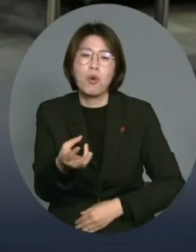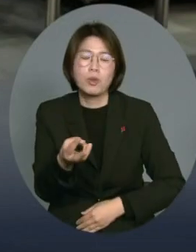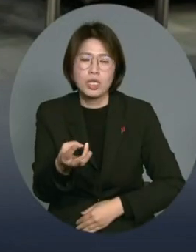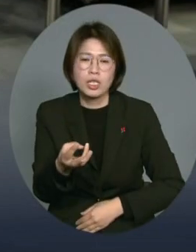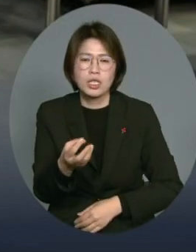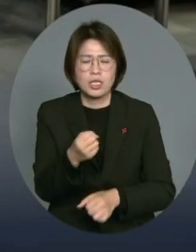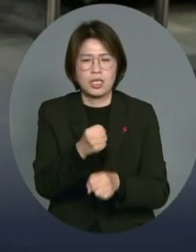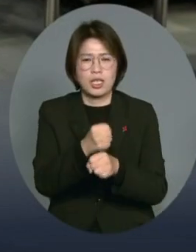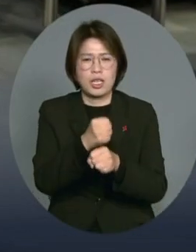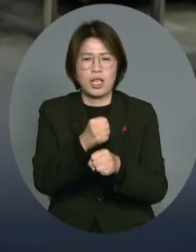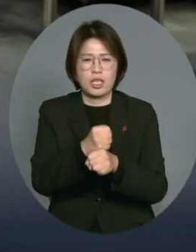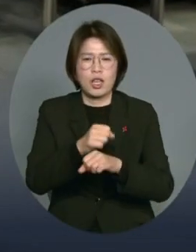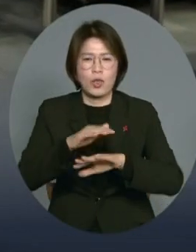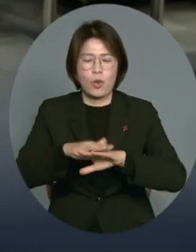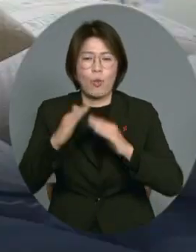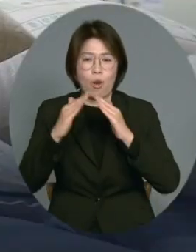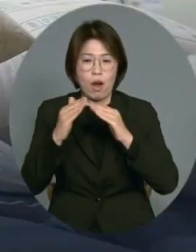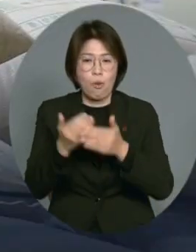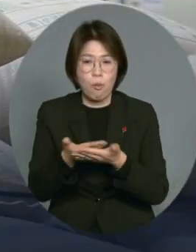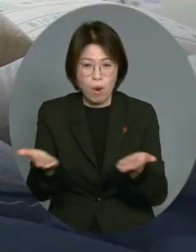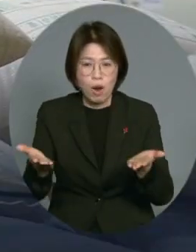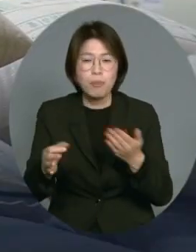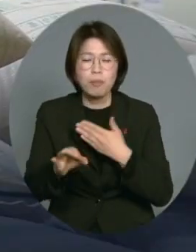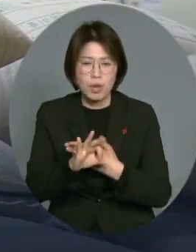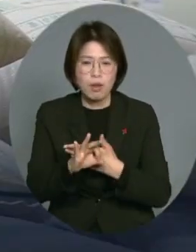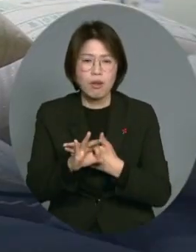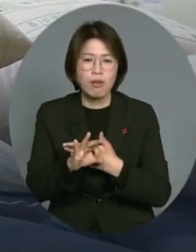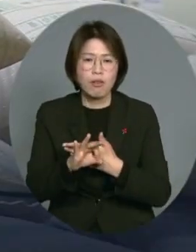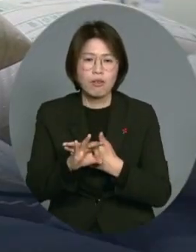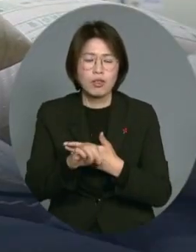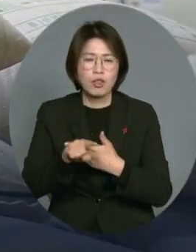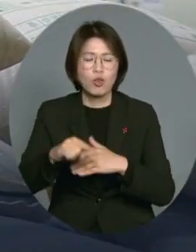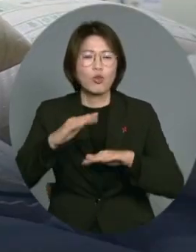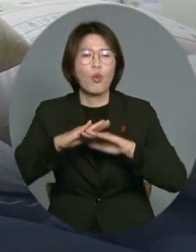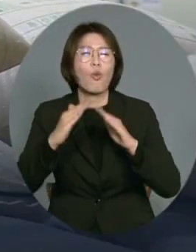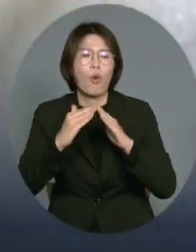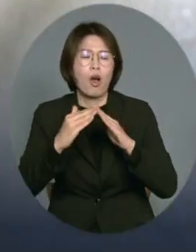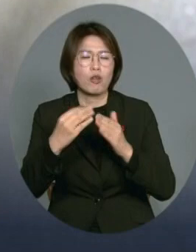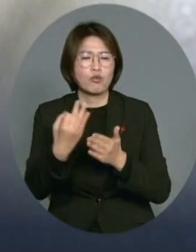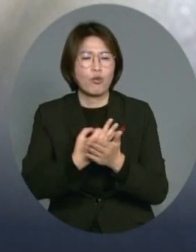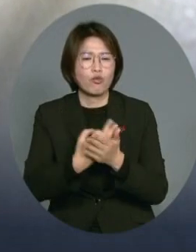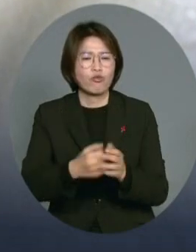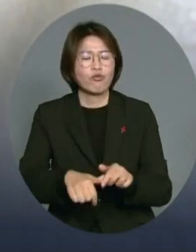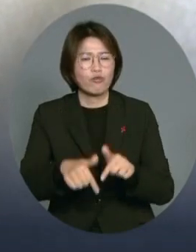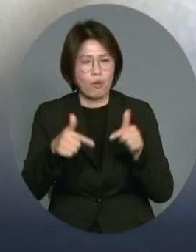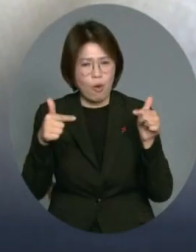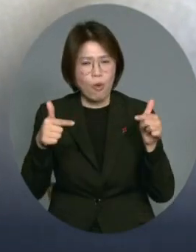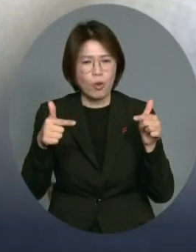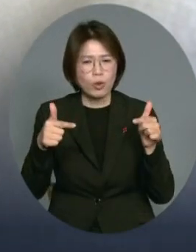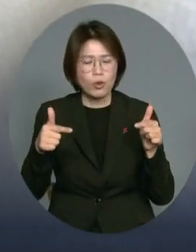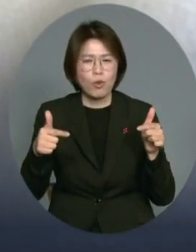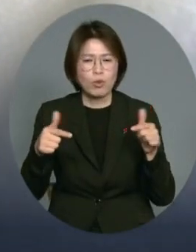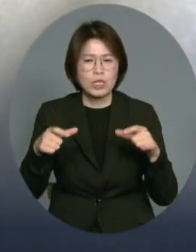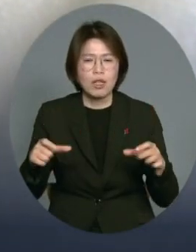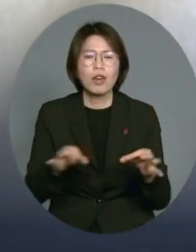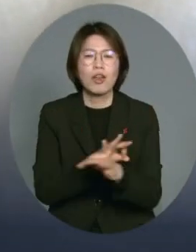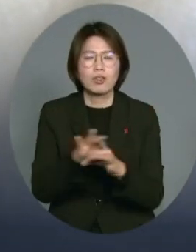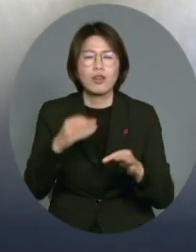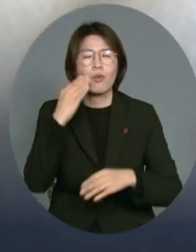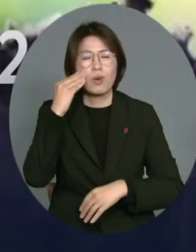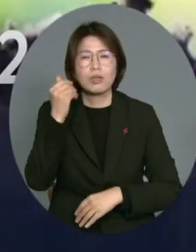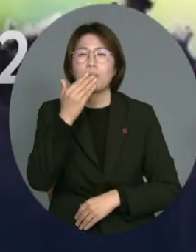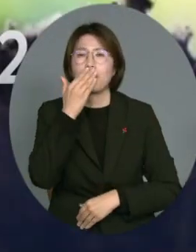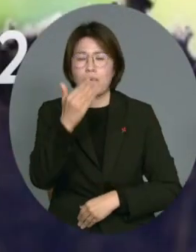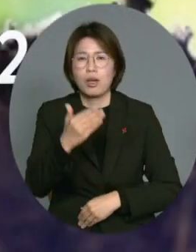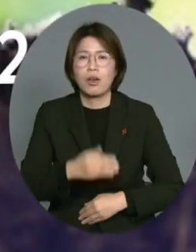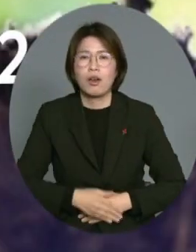해서 농가한테 이제 공급을 하면은 그 종자를 가지고 간 농가들은 소득도 향상되고 그거에 따라서 이제 지역 경제에도 이제 활성화할 수 있는